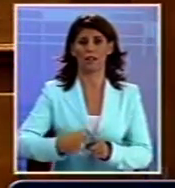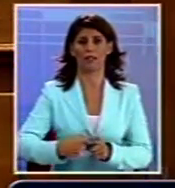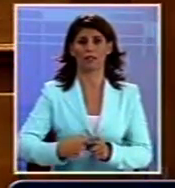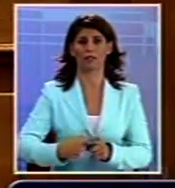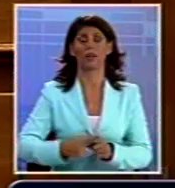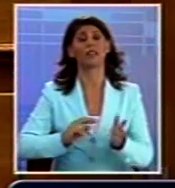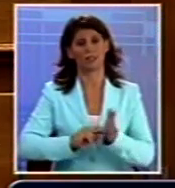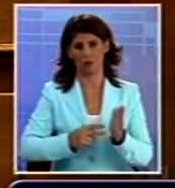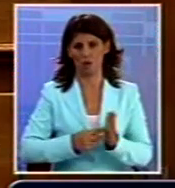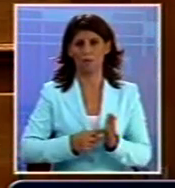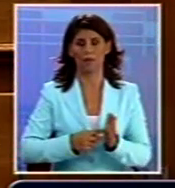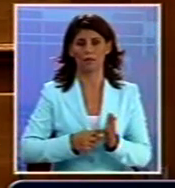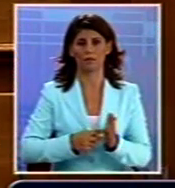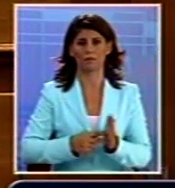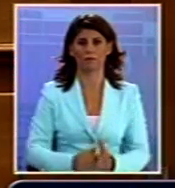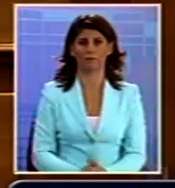και της οικονομίας μας.